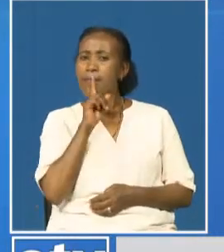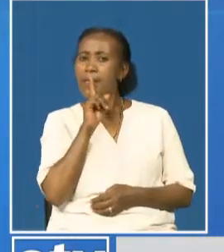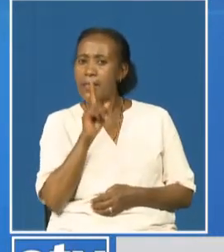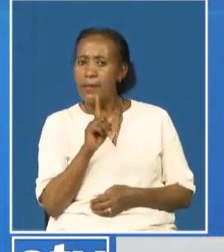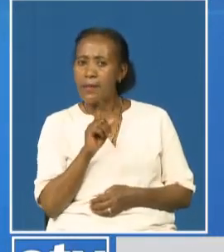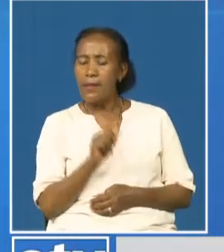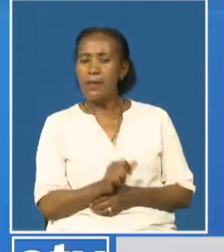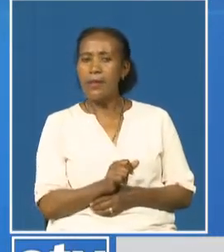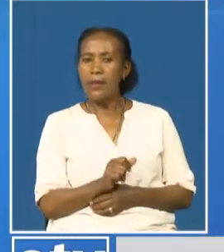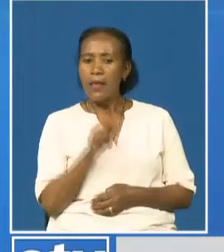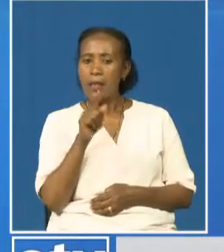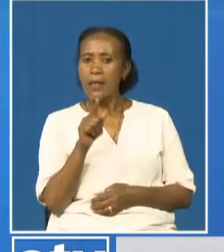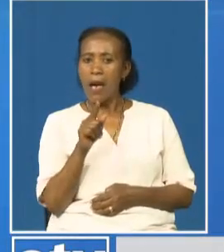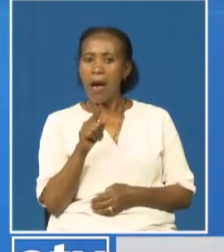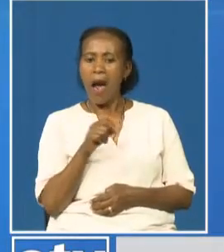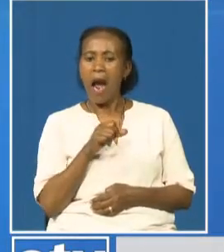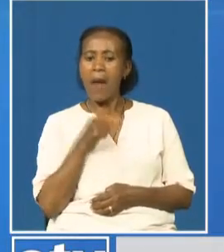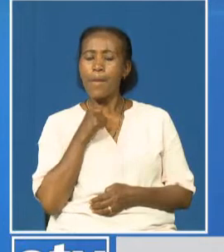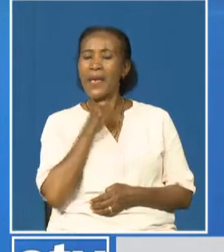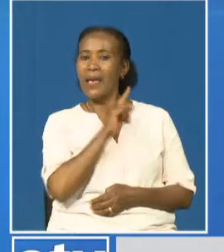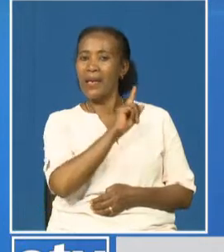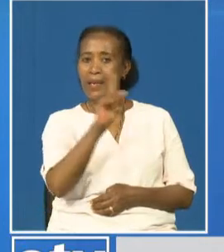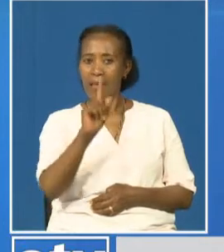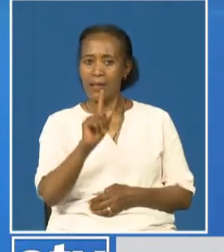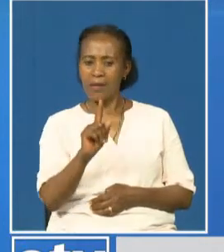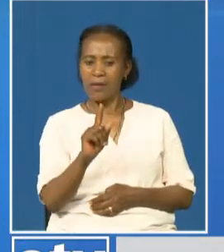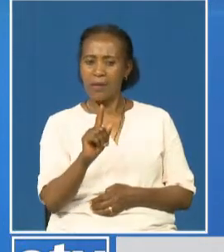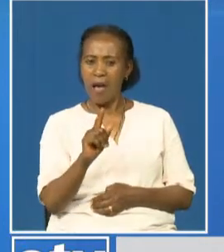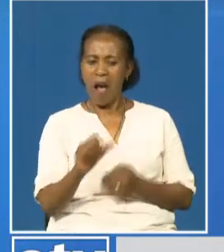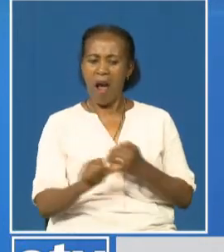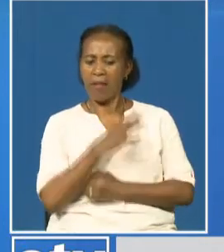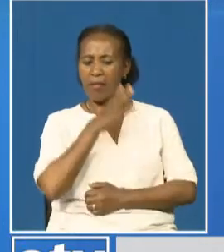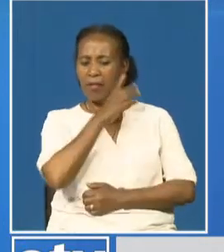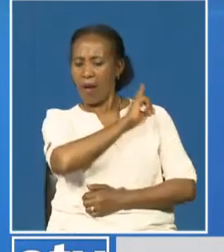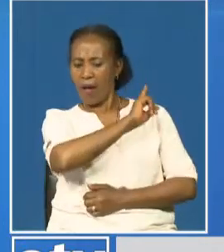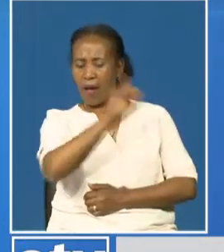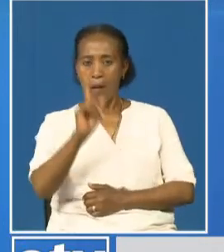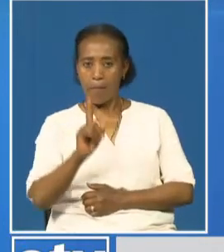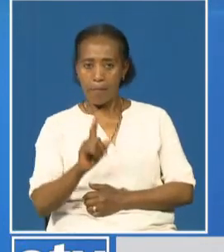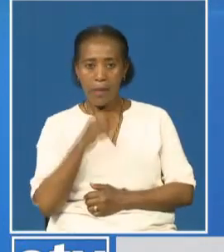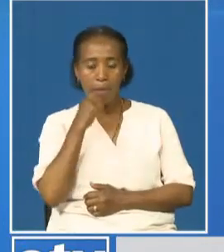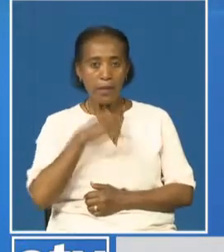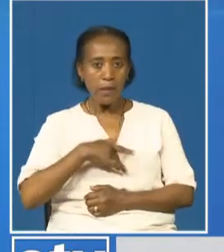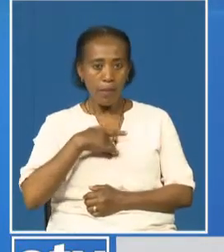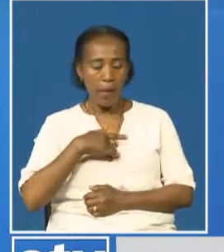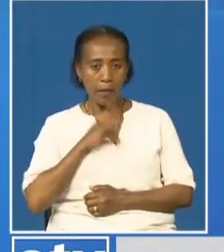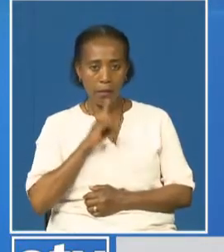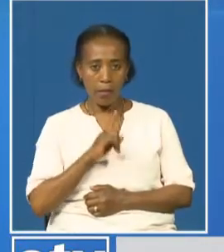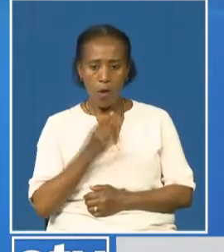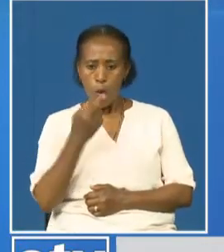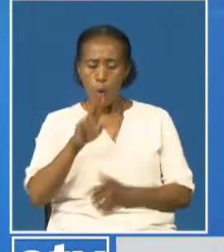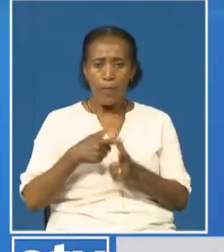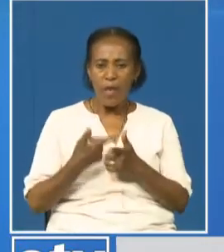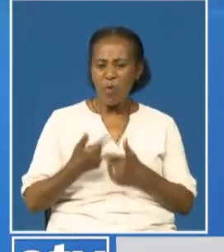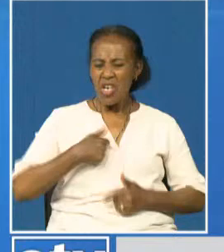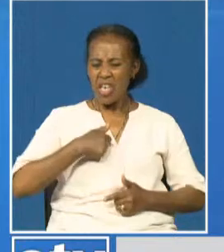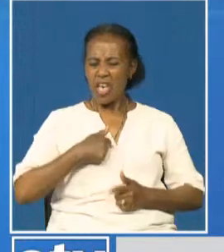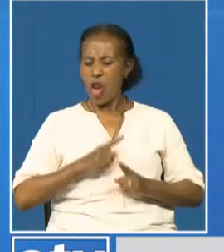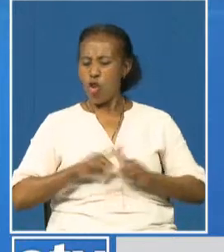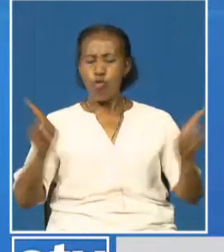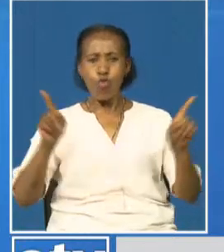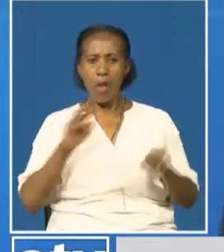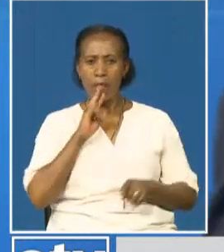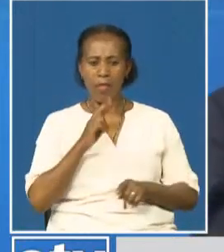ምንድነው ያይበገረነት ስሜት አልጠቃም የማለት ስሜት ወይም ደግሞ እኔ ልዩ